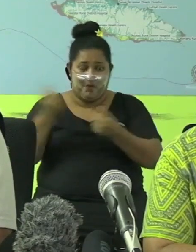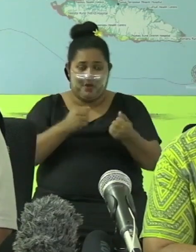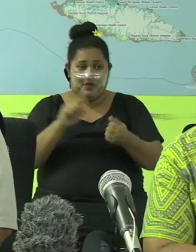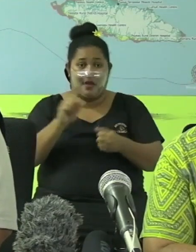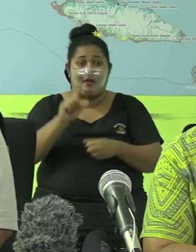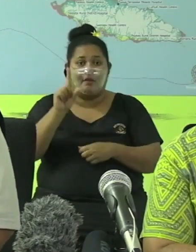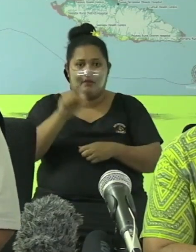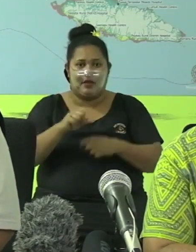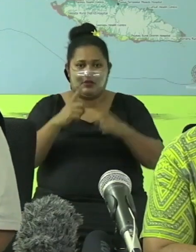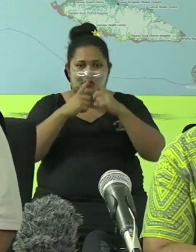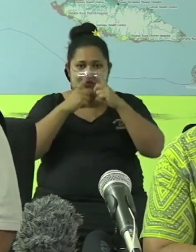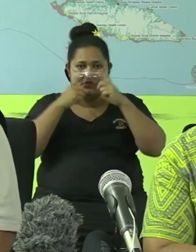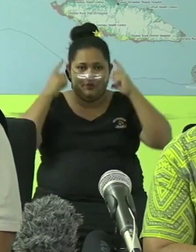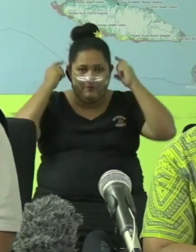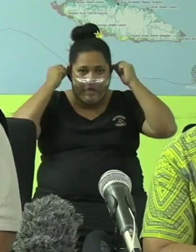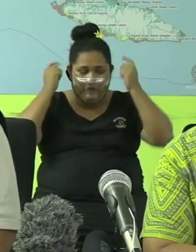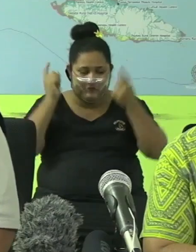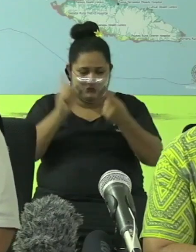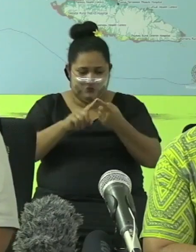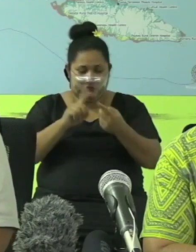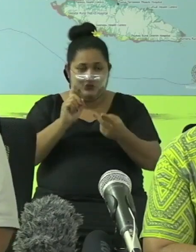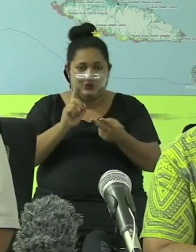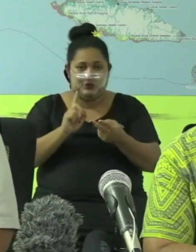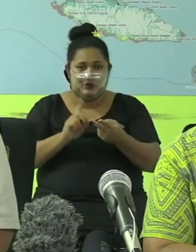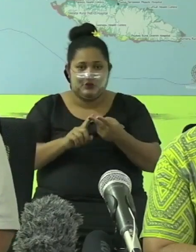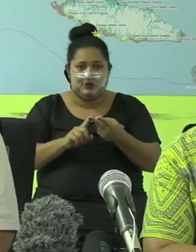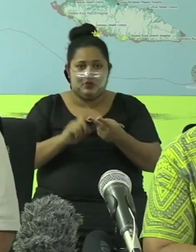ia talifofonga ia po o le